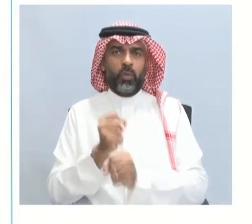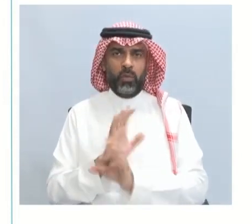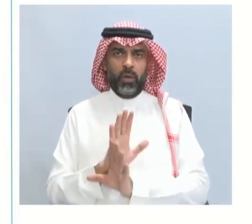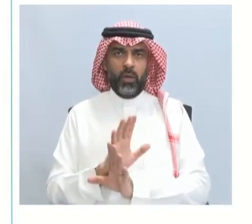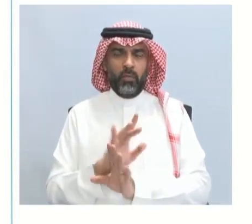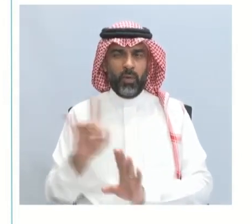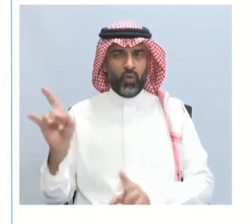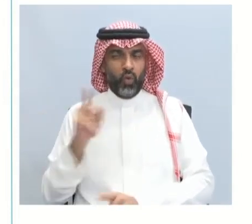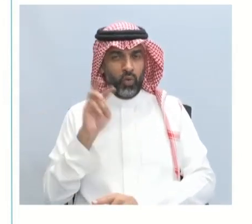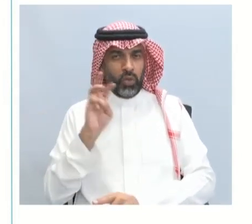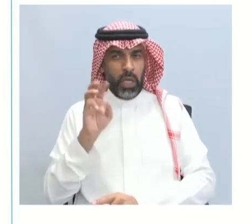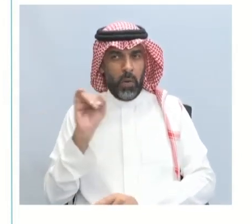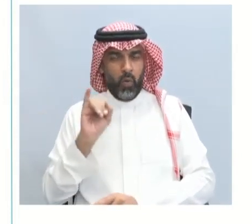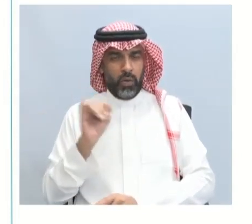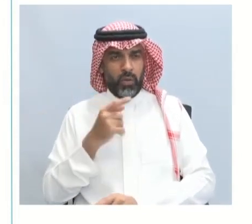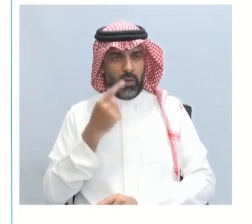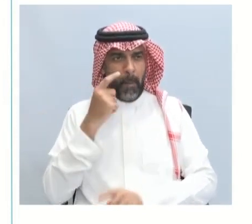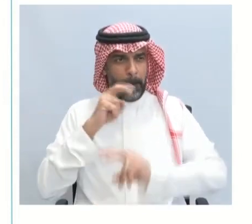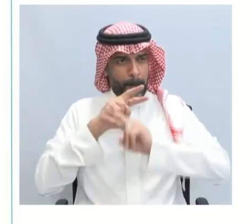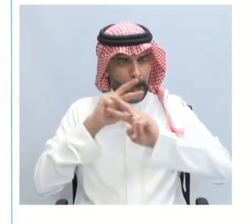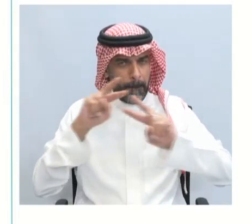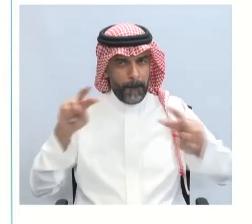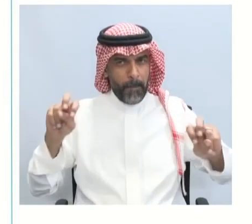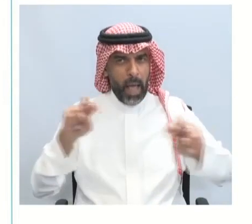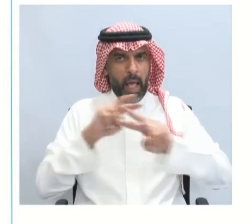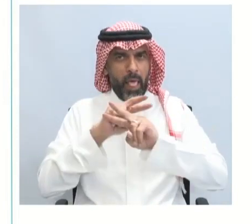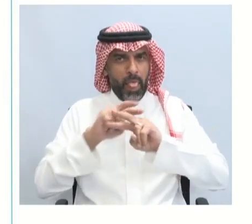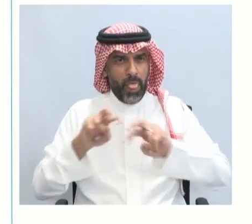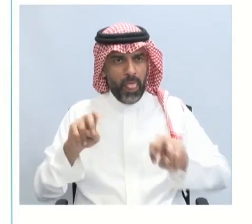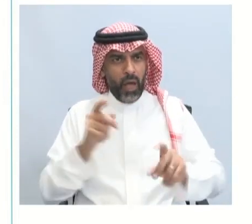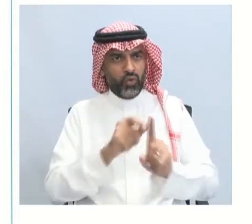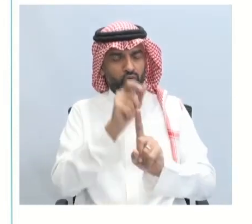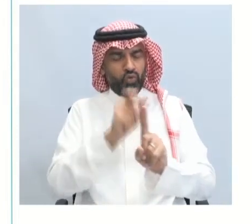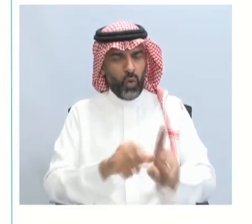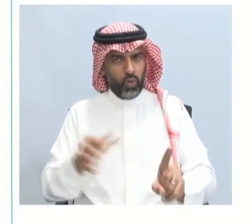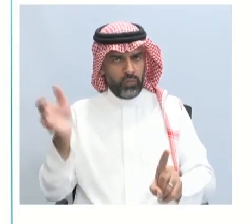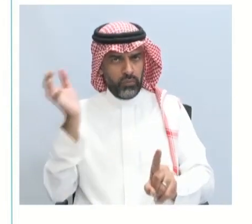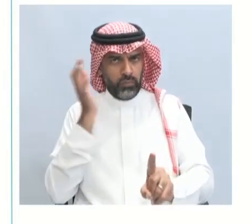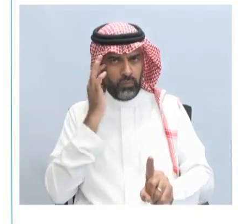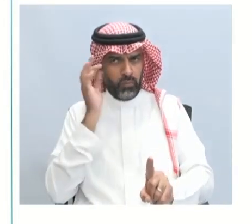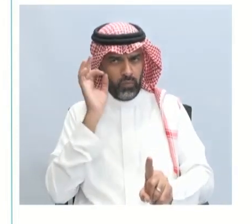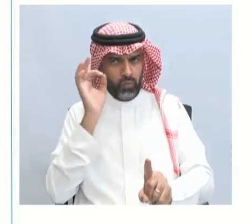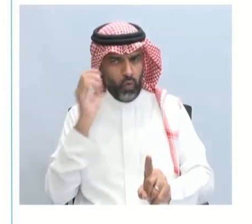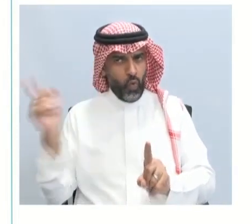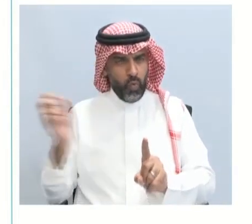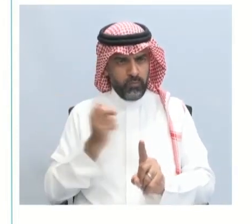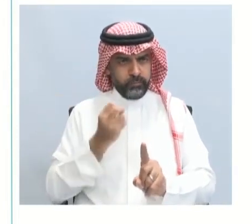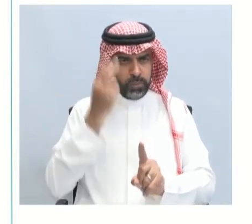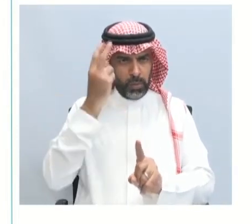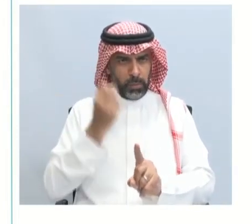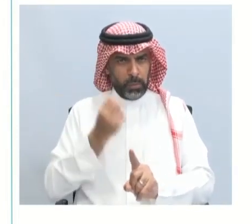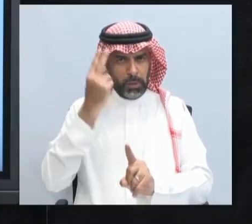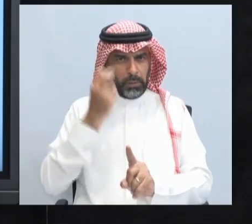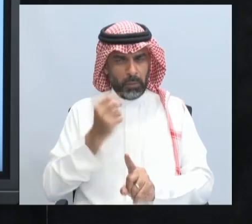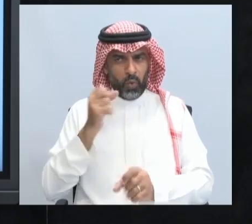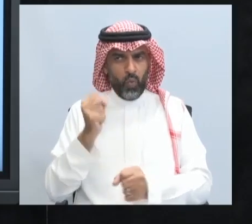اداء يفوق التوقعات دائما ما يتوقع ذكرنا صاحب العمل منك الابتكار والتميز في العمل اذا لا